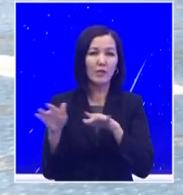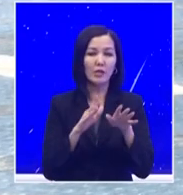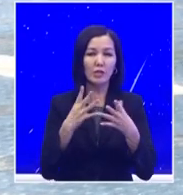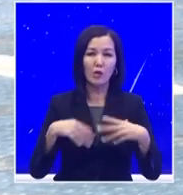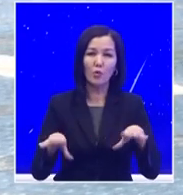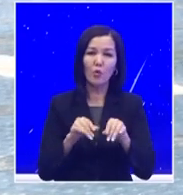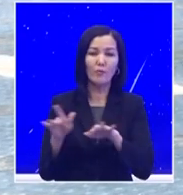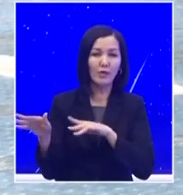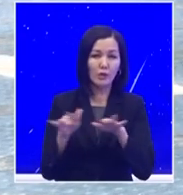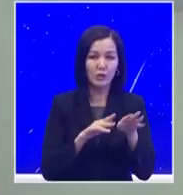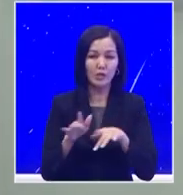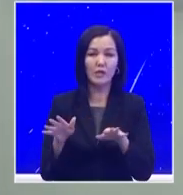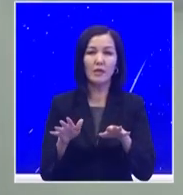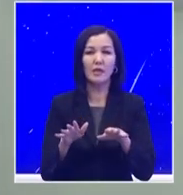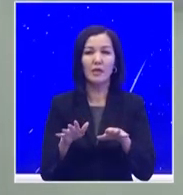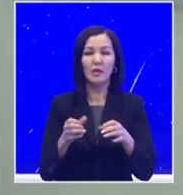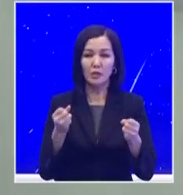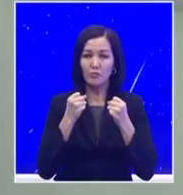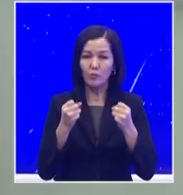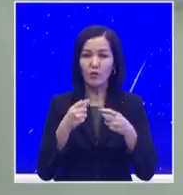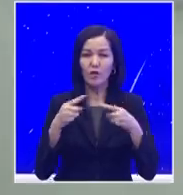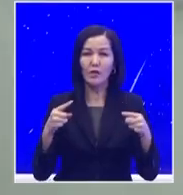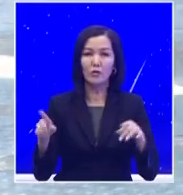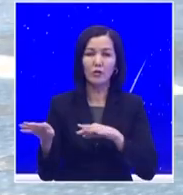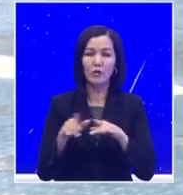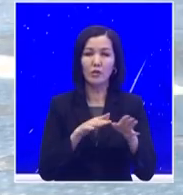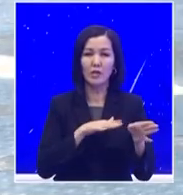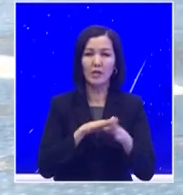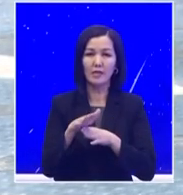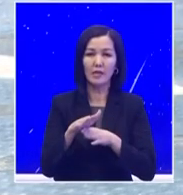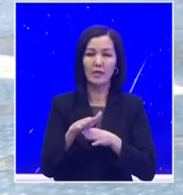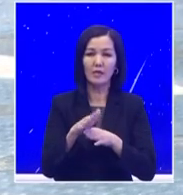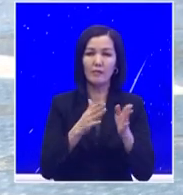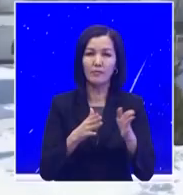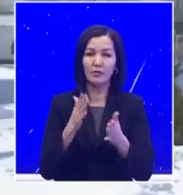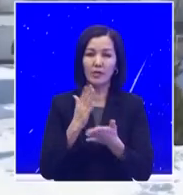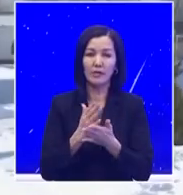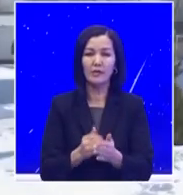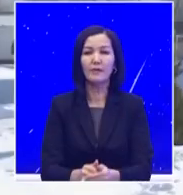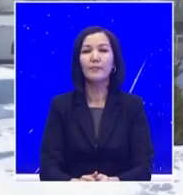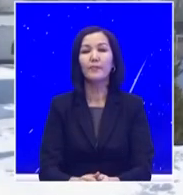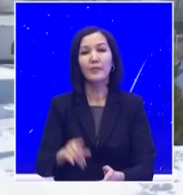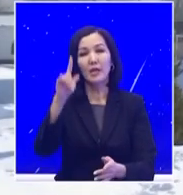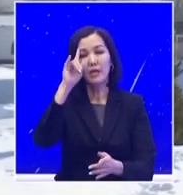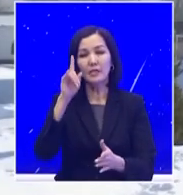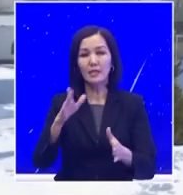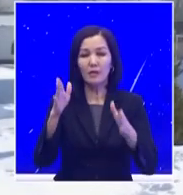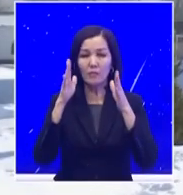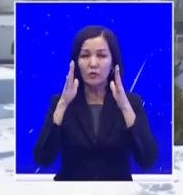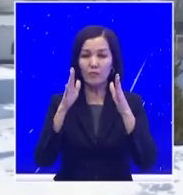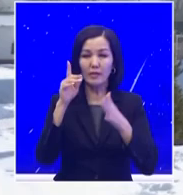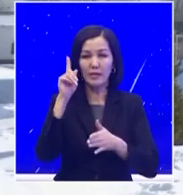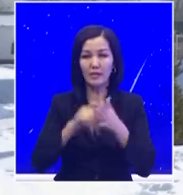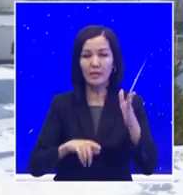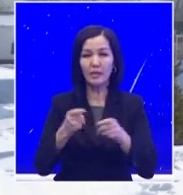іс-шаралар, және спорттық әртүрлі іс-шаралар ауқымды түрде жүріп жатыр. Қазақстан мұсылмандар діни басқармасы